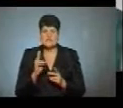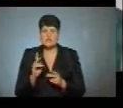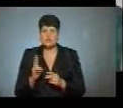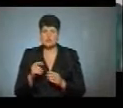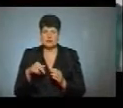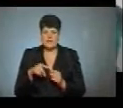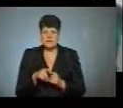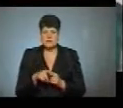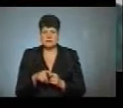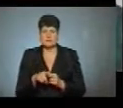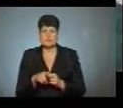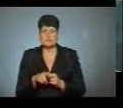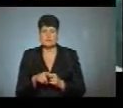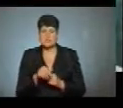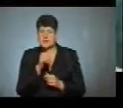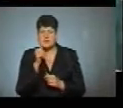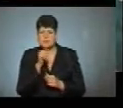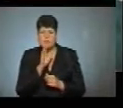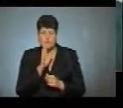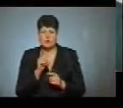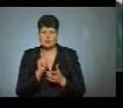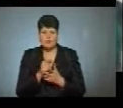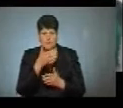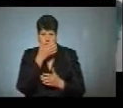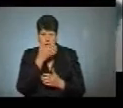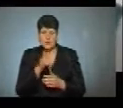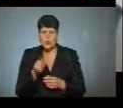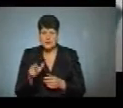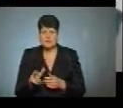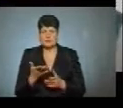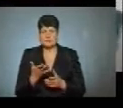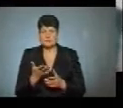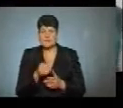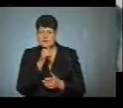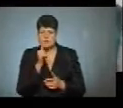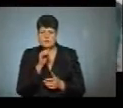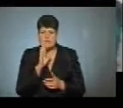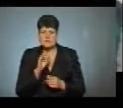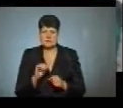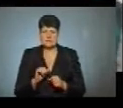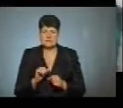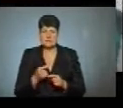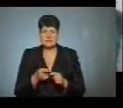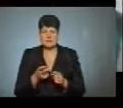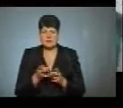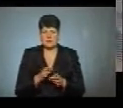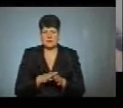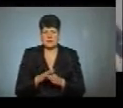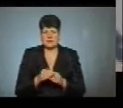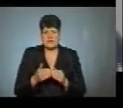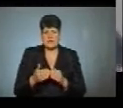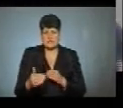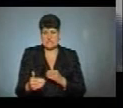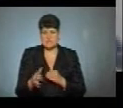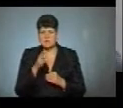сповідати, вони сповідають в масці. Відповідно, люди, які сповідаються, наскільки це можливо, стараємося дотримуватися цієї дистанції.